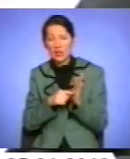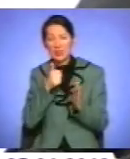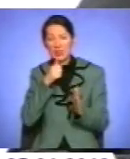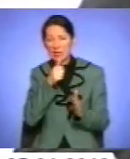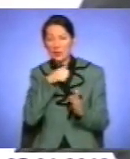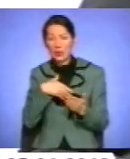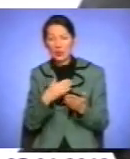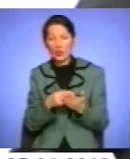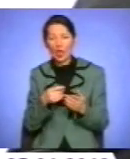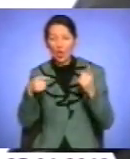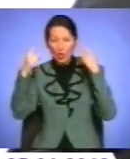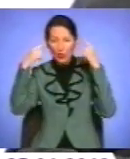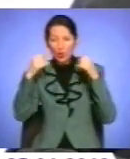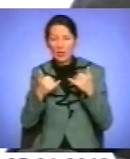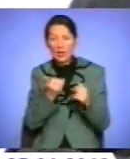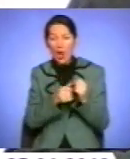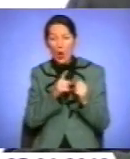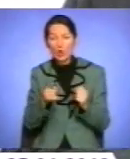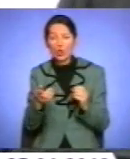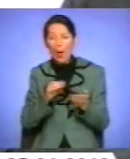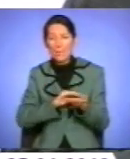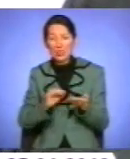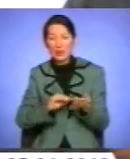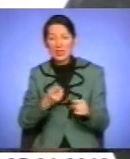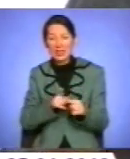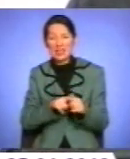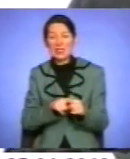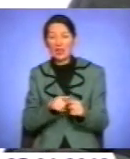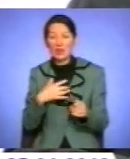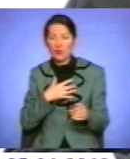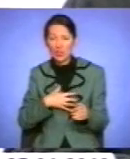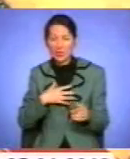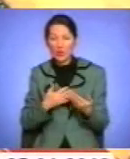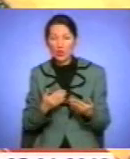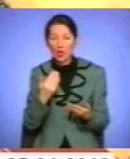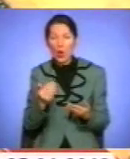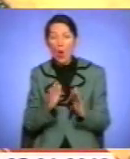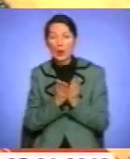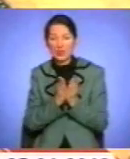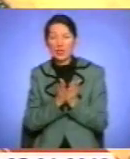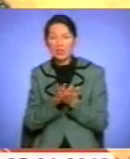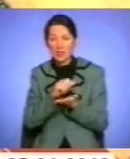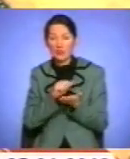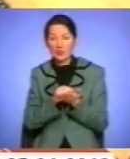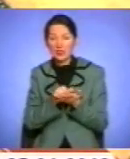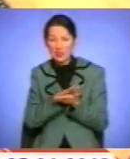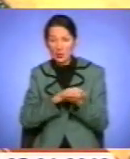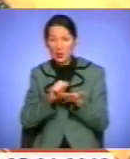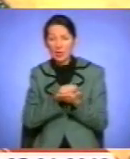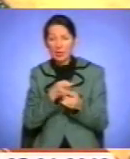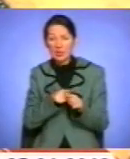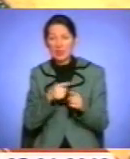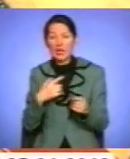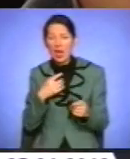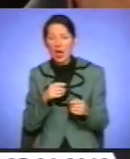це найважливіше. Якщо його книжка зношена, це, мабуть, найбільший такий комплімент. Перше, коли я дізнався,